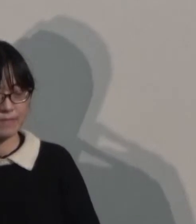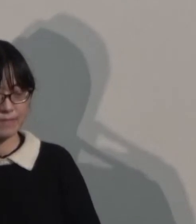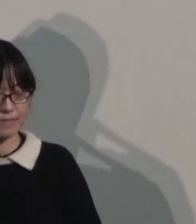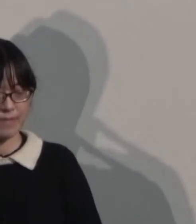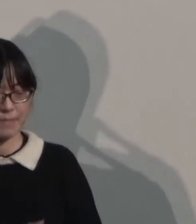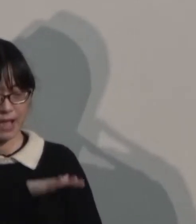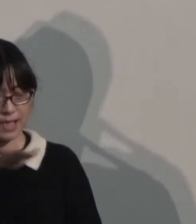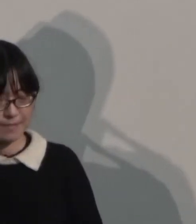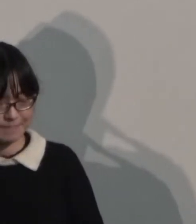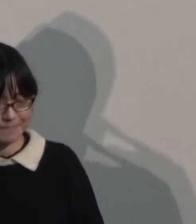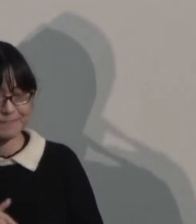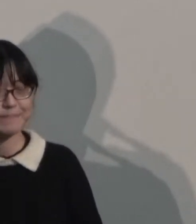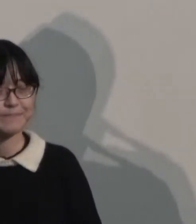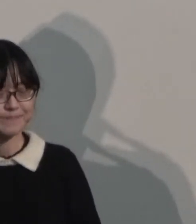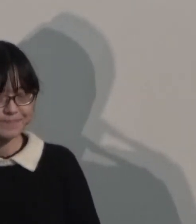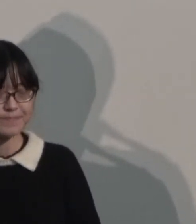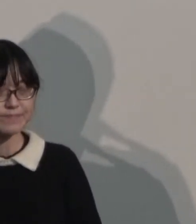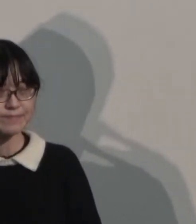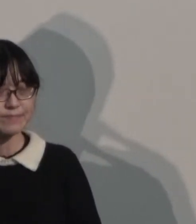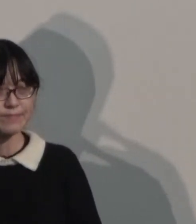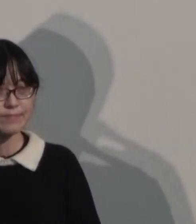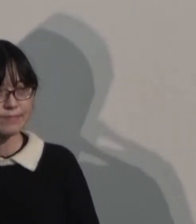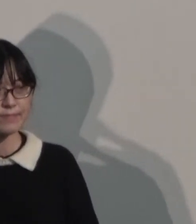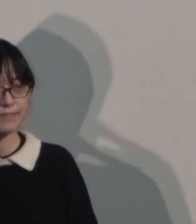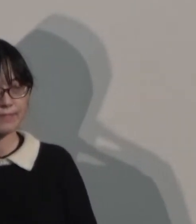どうぞ皆さん、